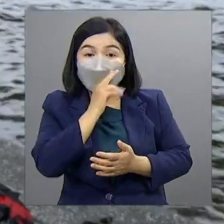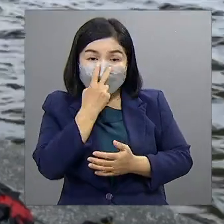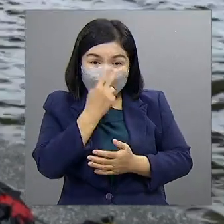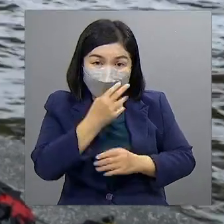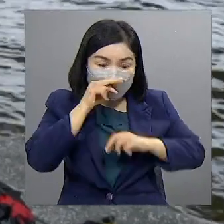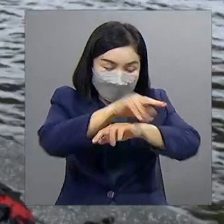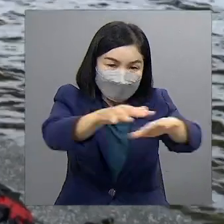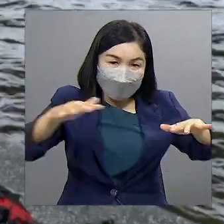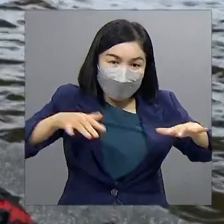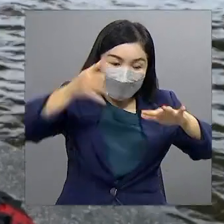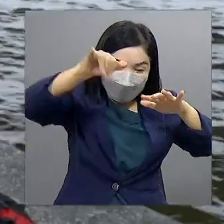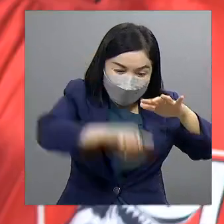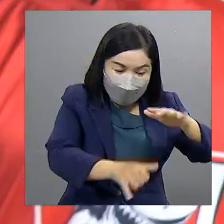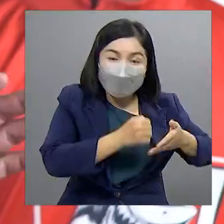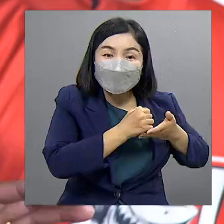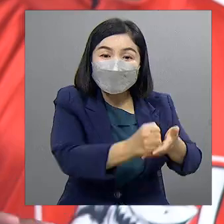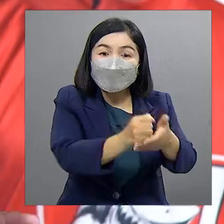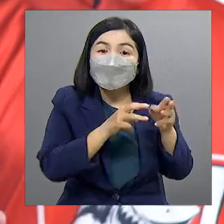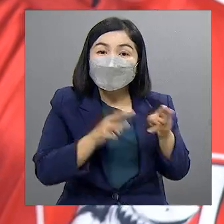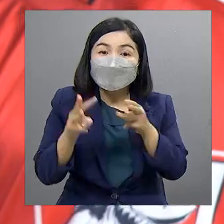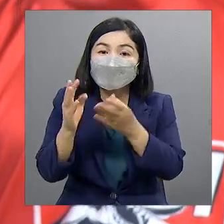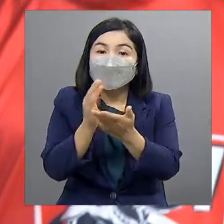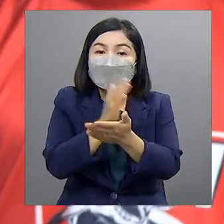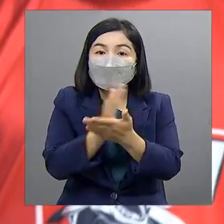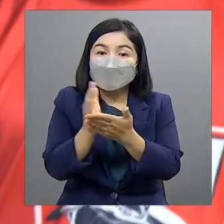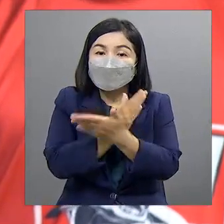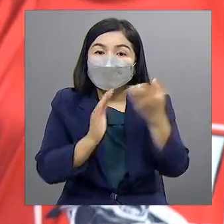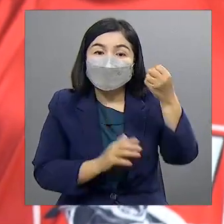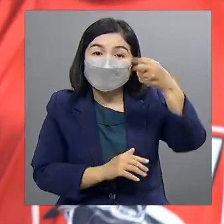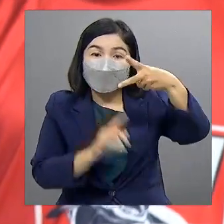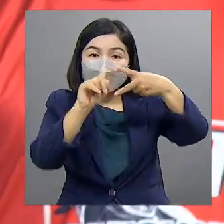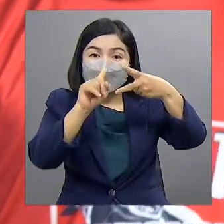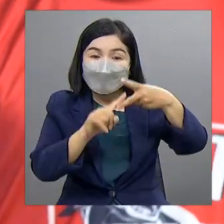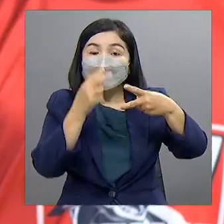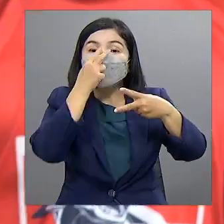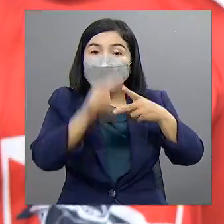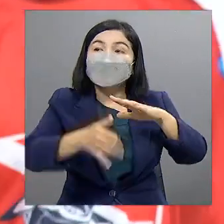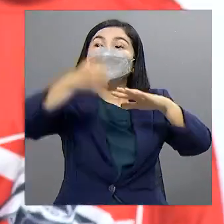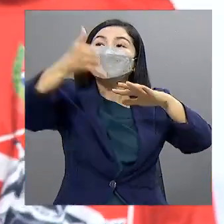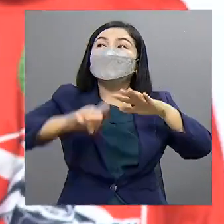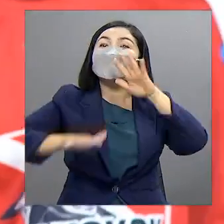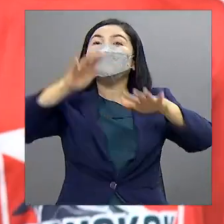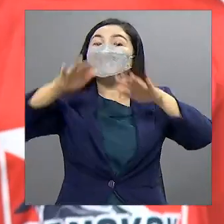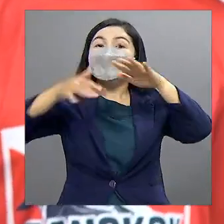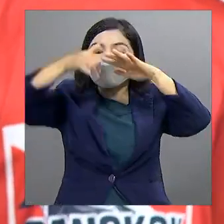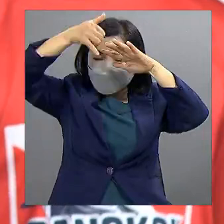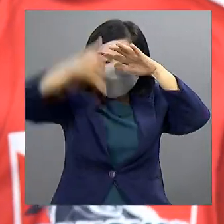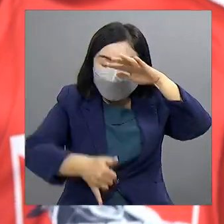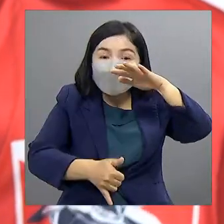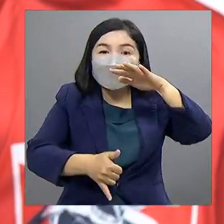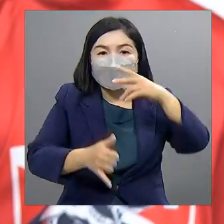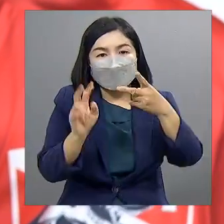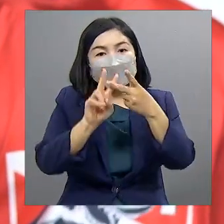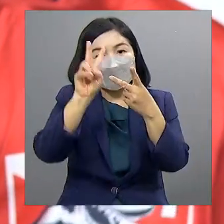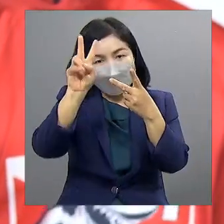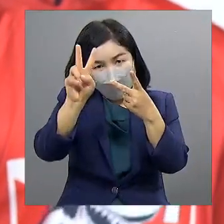มีแบบไหนบ้างคะ ก็ผิวน้ำ อย่างที่เขายังลอยคออยู ่ กับที่เขาสูญหายลงไปแล้วนั่นแหละครับจะแยกกันเป็นประเ